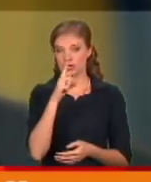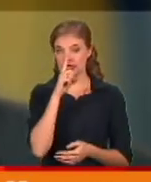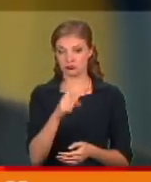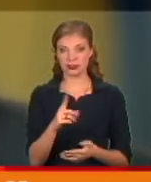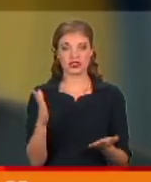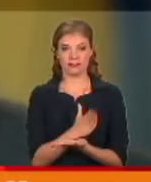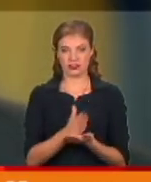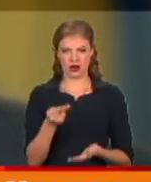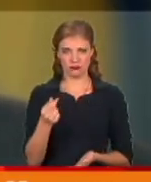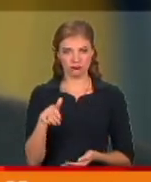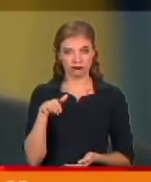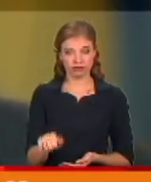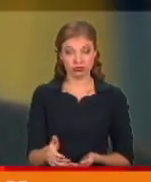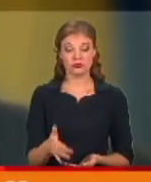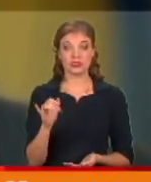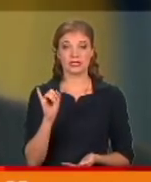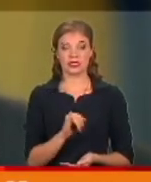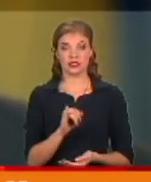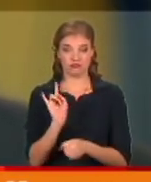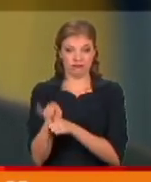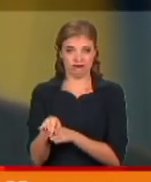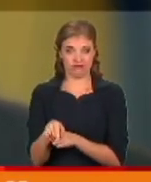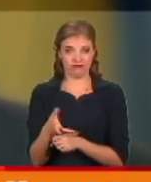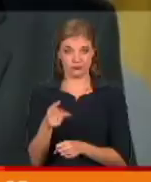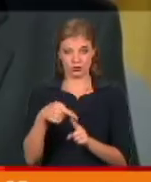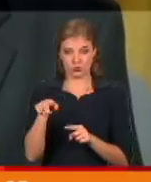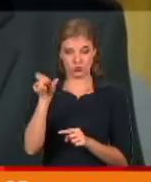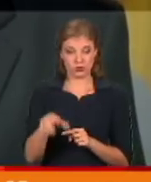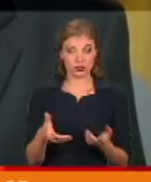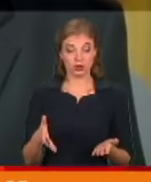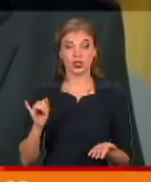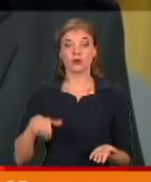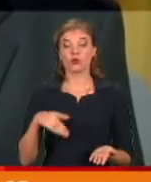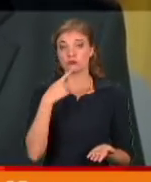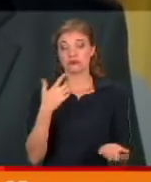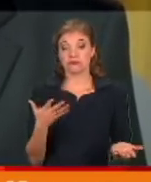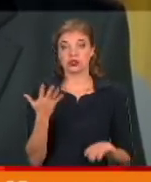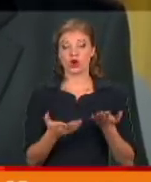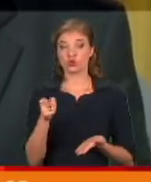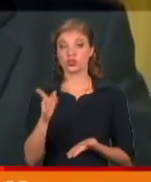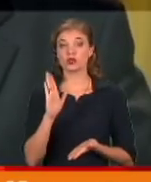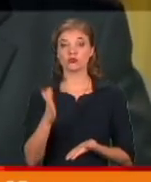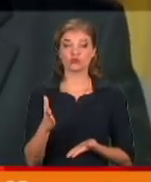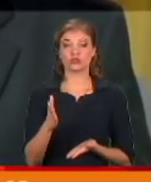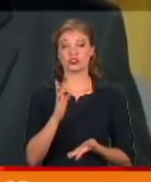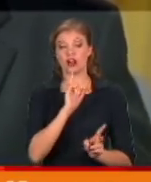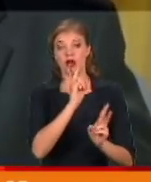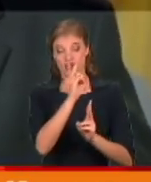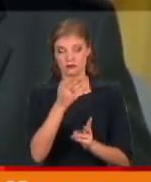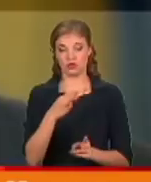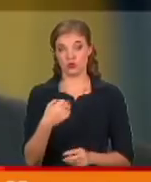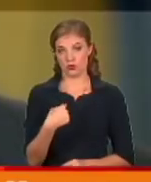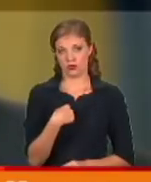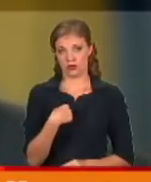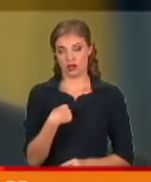він взагалі не платить. І ошукує цю людину. І потім каже, якщо ти будеш щось там десь звертатися, то